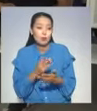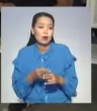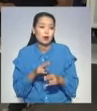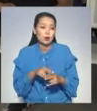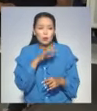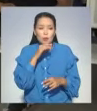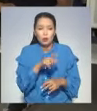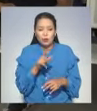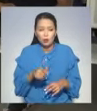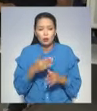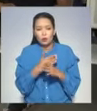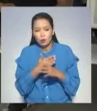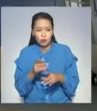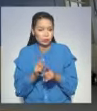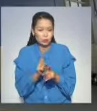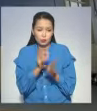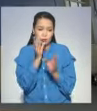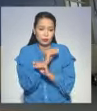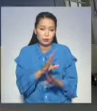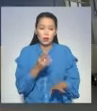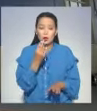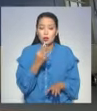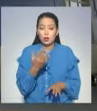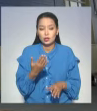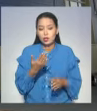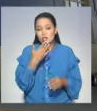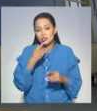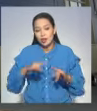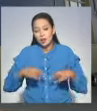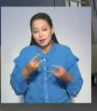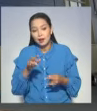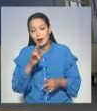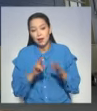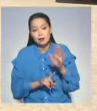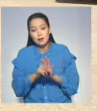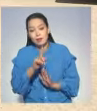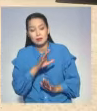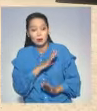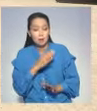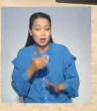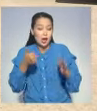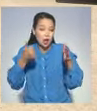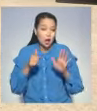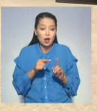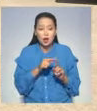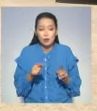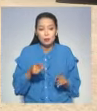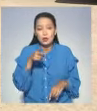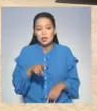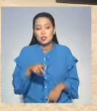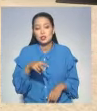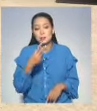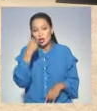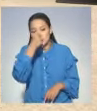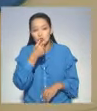адамға қызмет көрсетіп үлгермей жатыр. Шетелдік көліктерді заңдастыру қаңтар айында басталды. Осы 6 ай ішінде елімізге 2022